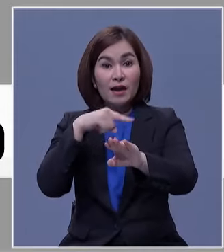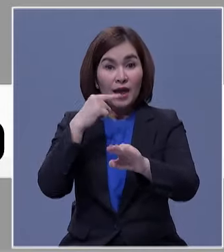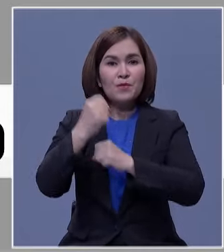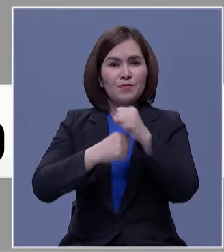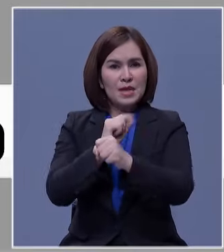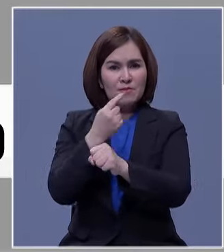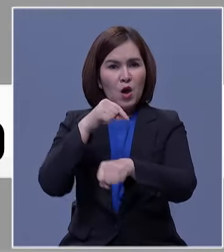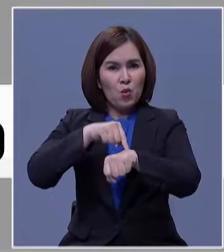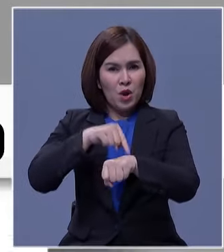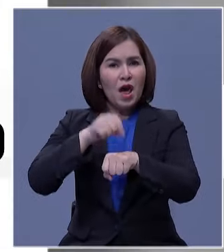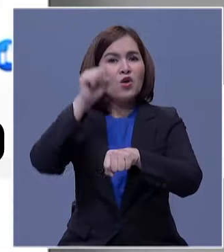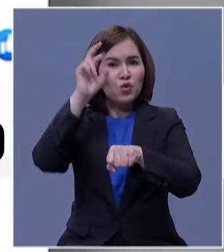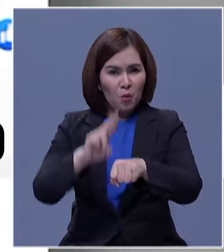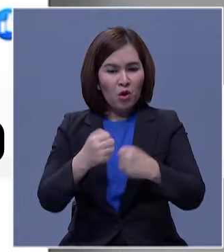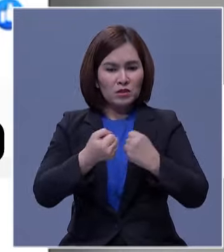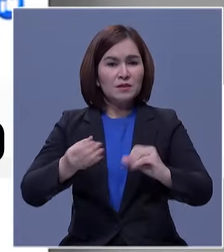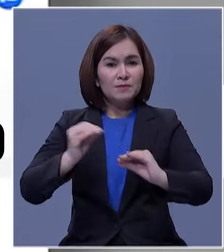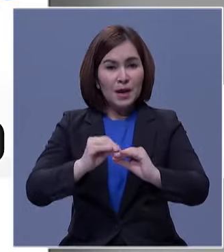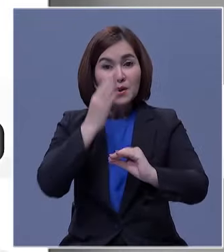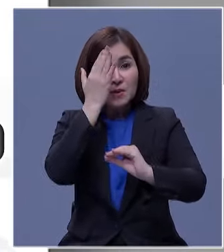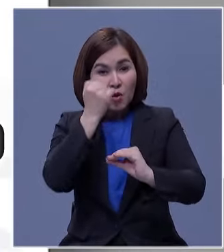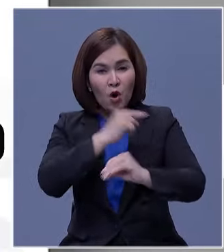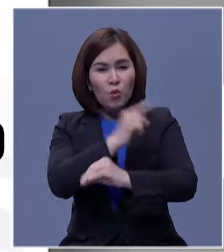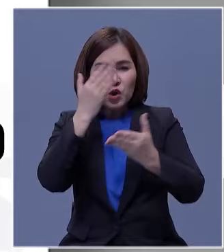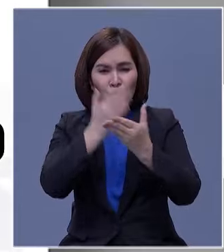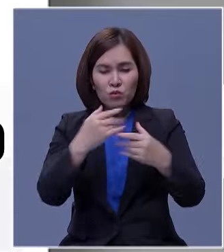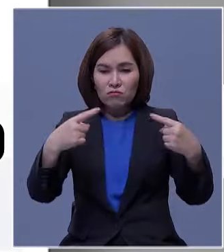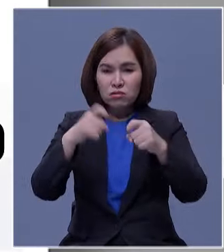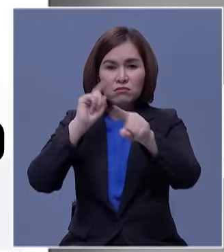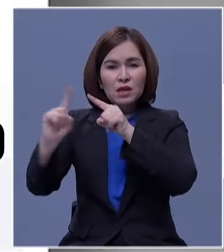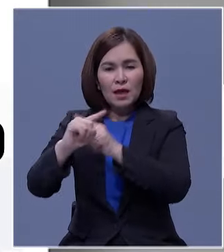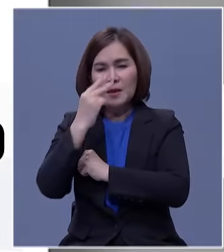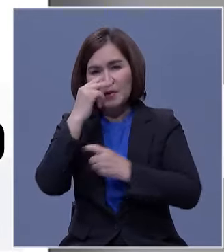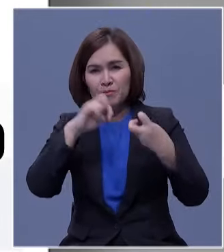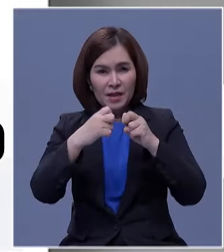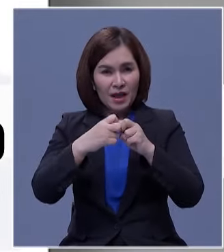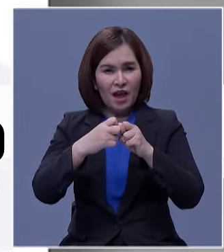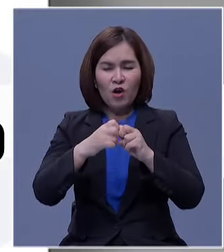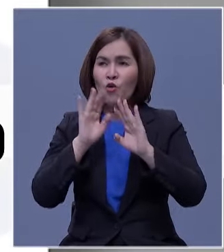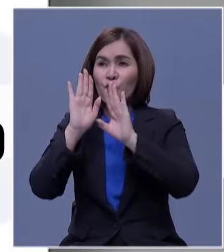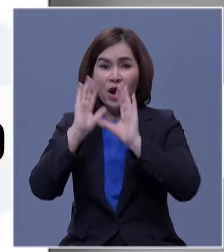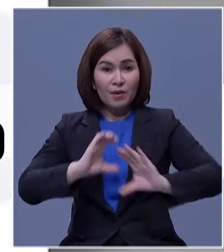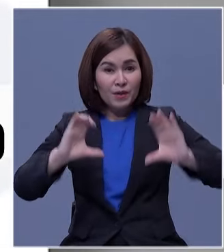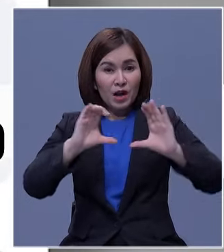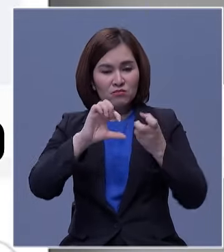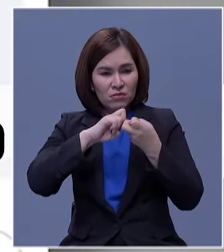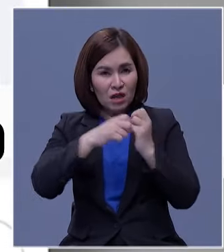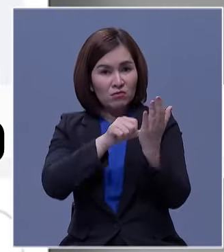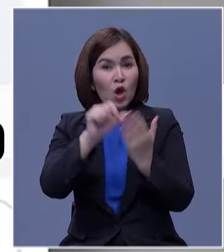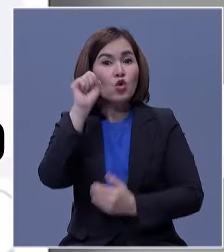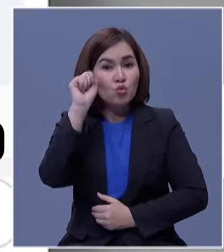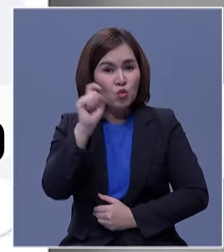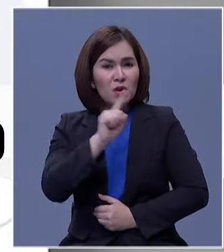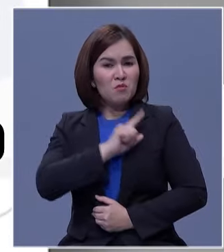หาที่ชาร์จไว้ด้วยเพราะเจอปัญหาในช่วงเทศกาลบางคนบอกว่าภาครัฐต้องเร่งแก้ปัญหานี้ถึงแม้ไม่ใช่หน้าที่ทาง